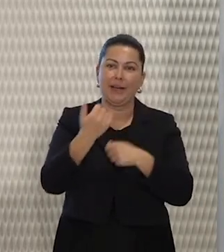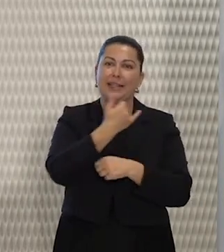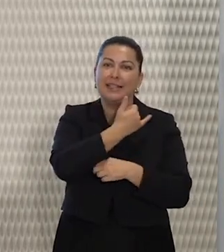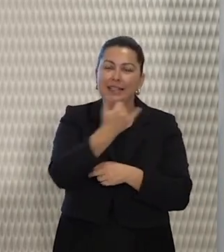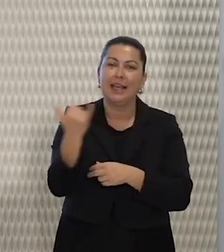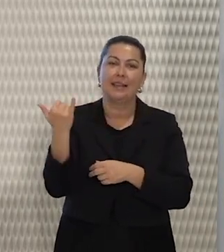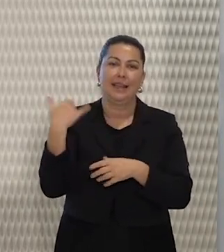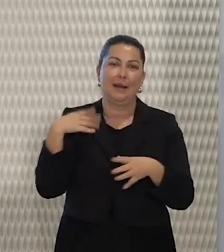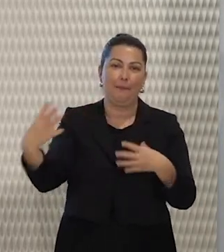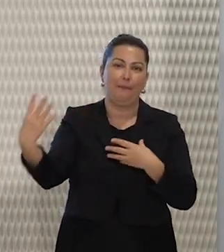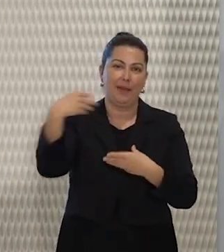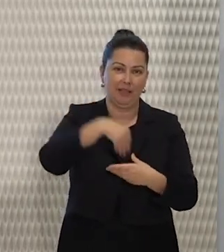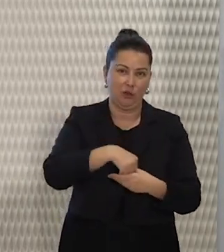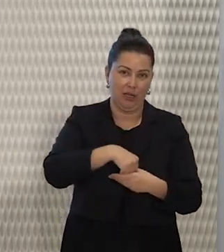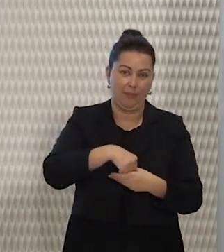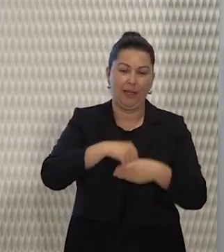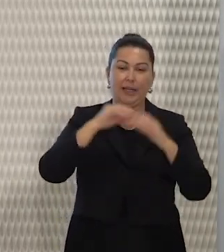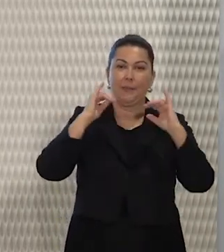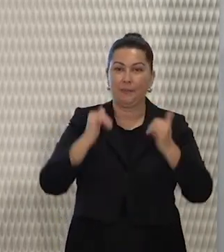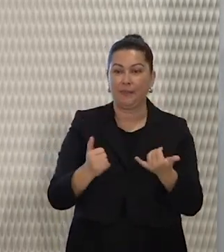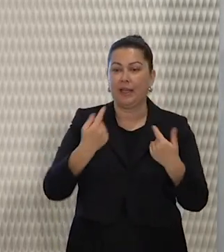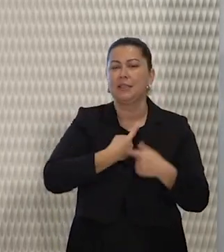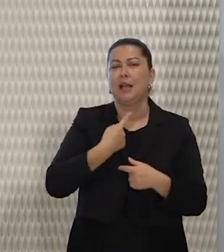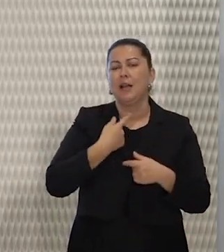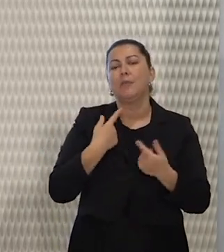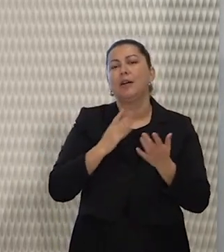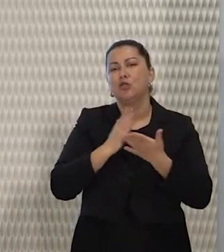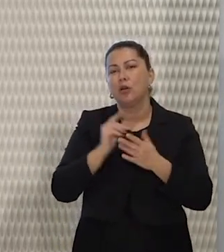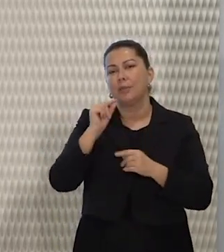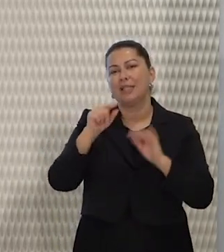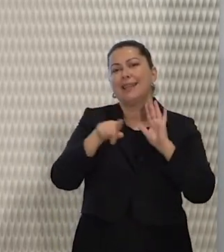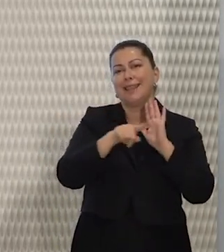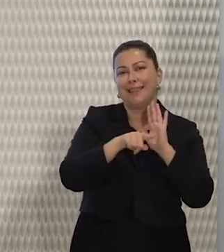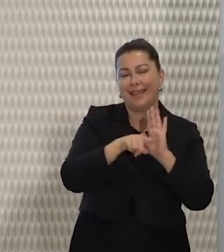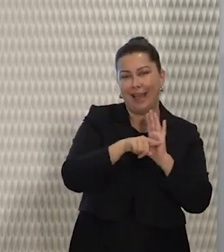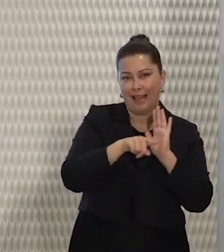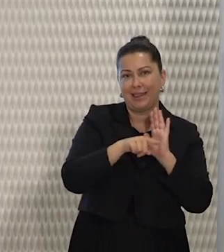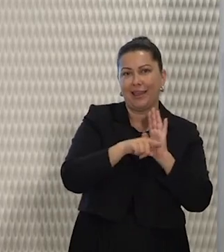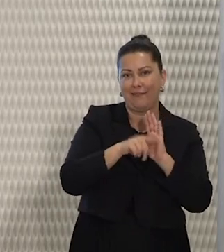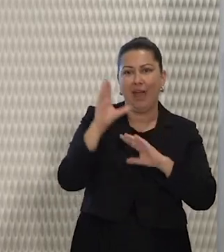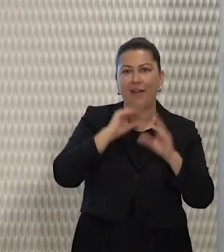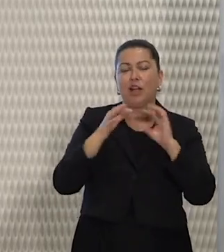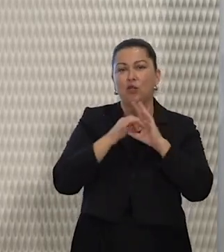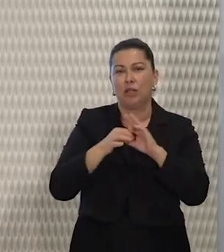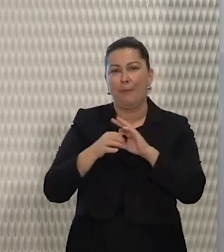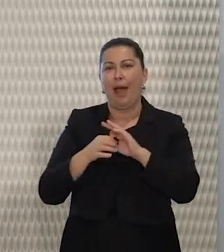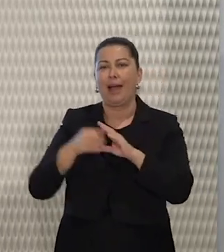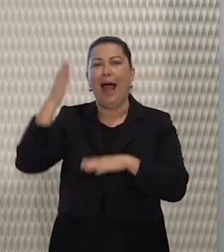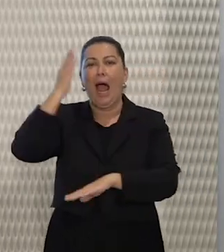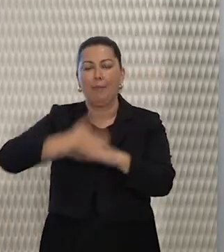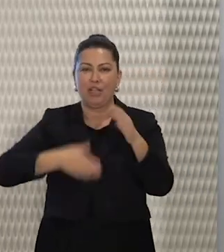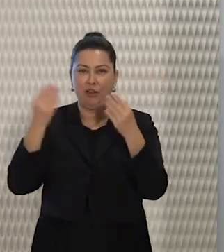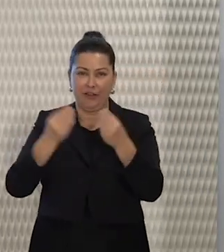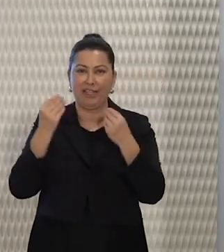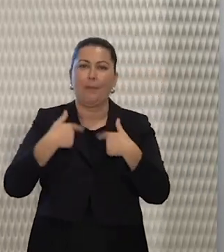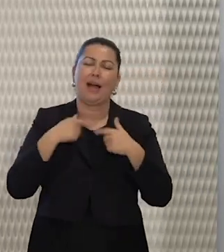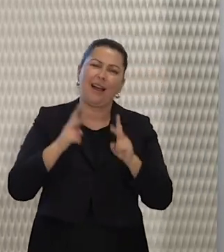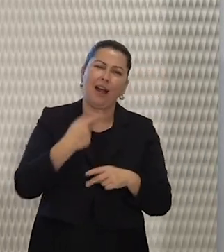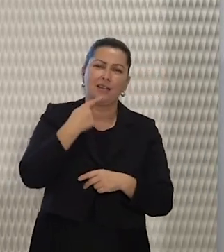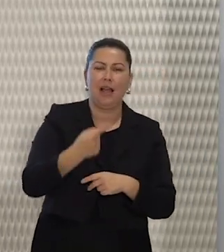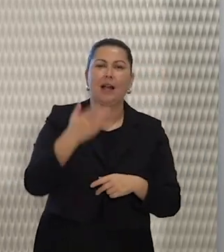jede mitzunehmen. Und ich habe zwar negative Erfahrungen mit Abschneiden von Dingen, aber schneiden Sie wirklich eine Scheibe ab von den